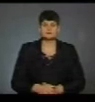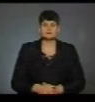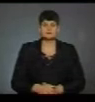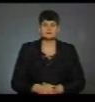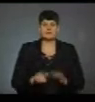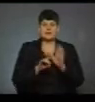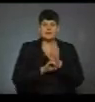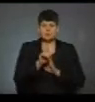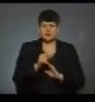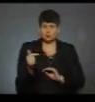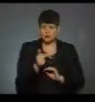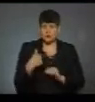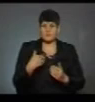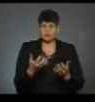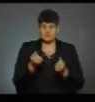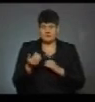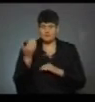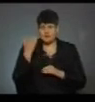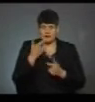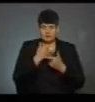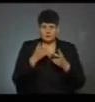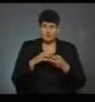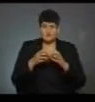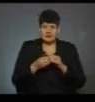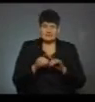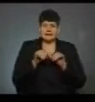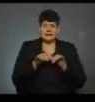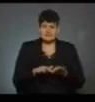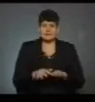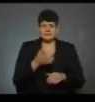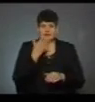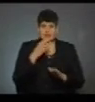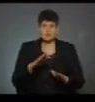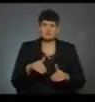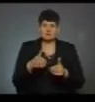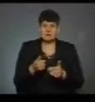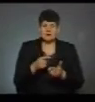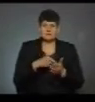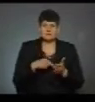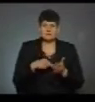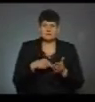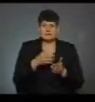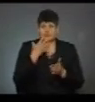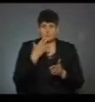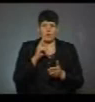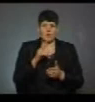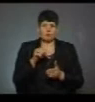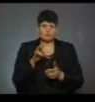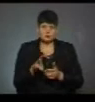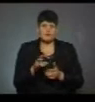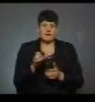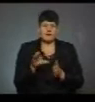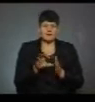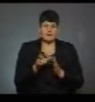На початку грудня ми отримали попередню інформацію про результати діяльності теплопостачального підприємства Тернопіль «Міськтеплокомуненерго». За